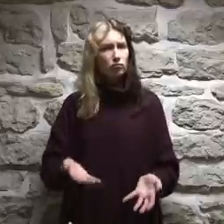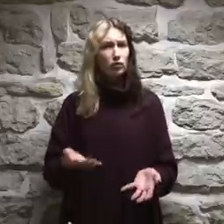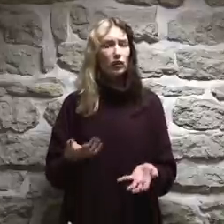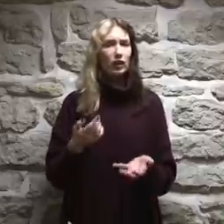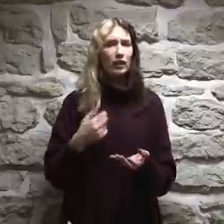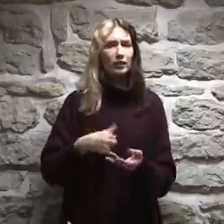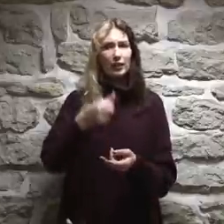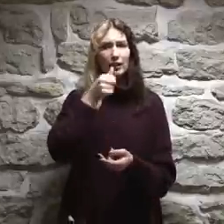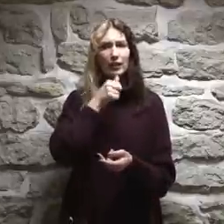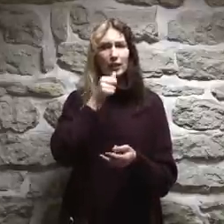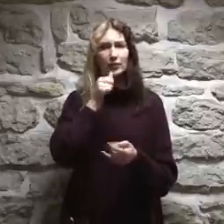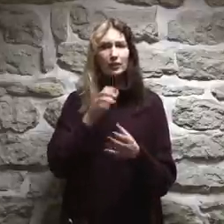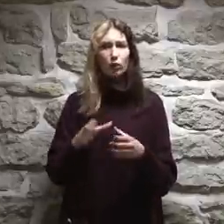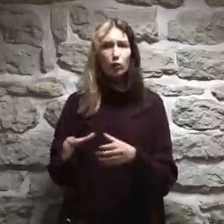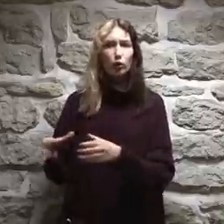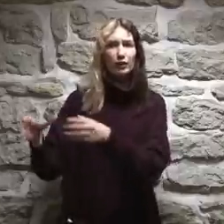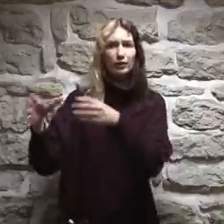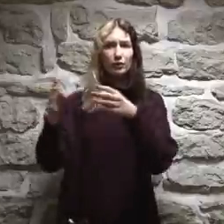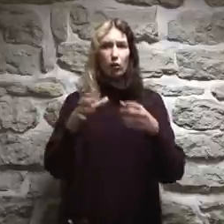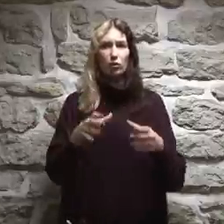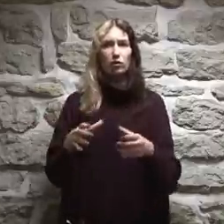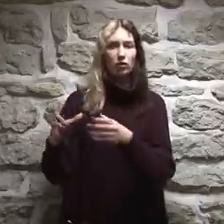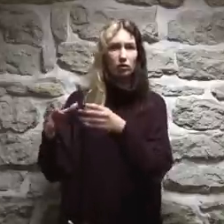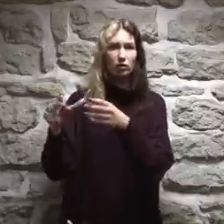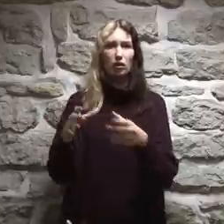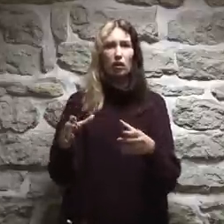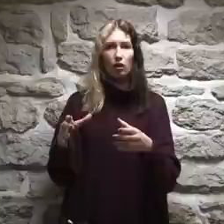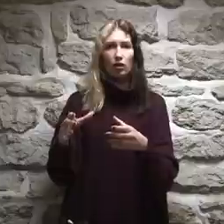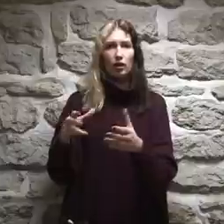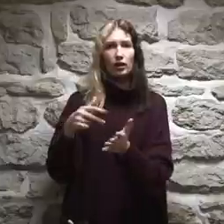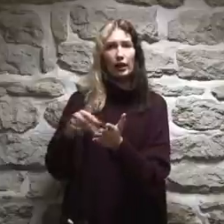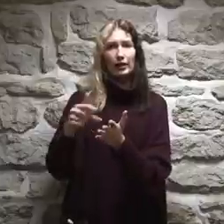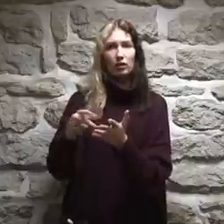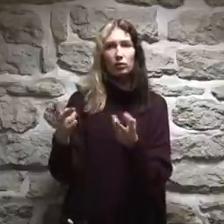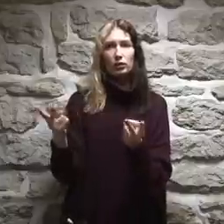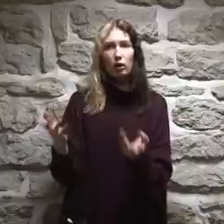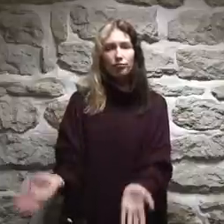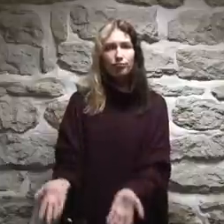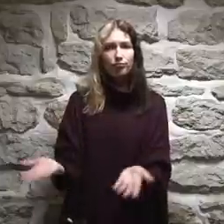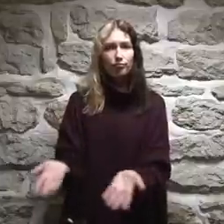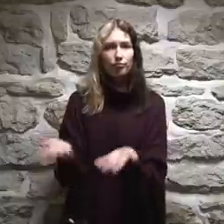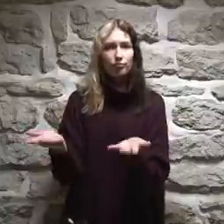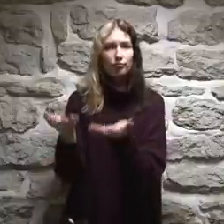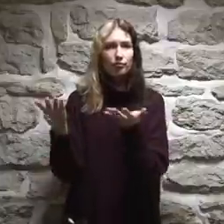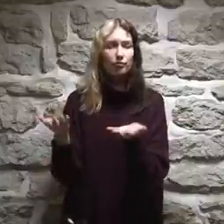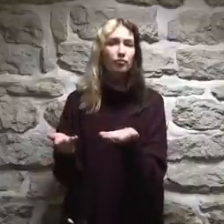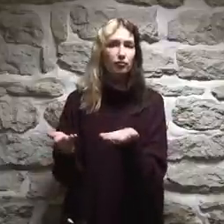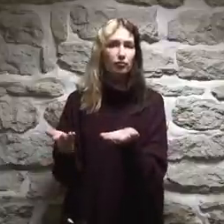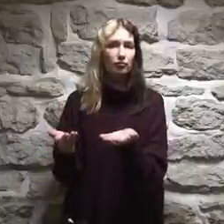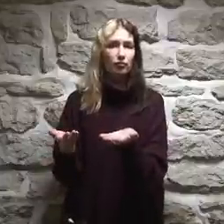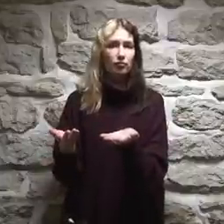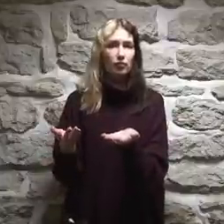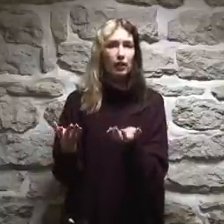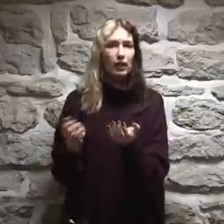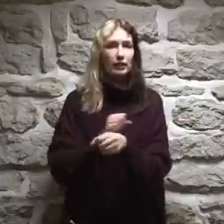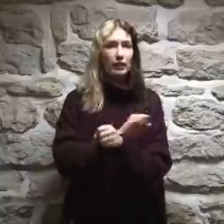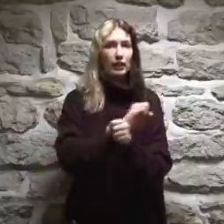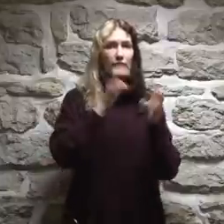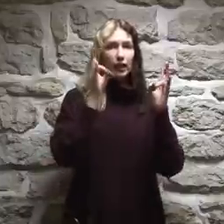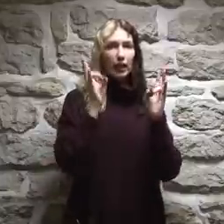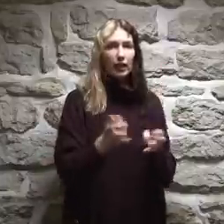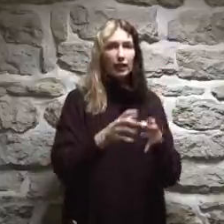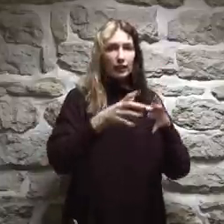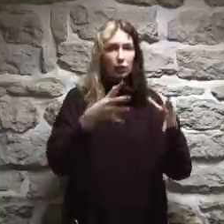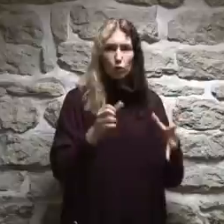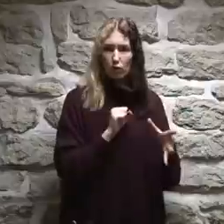ühiskonda destabiliseerivat käitumist õhutatakse tagant, arvestades seda, et suurtes kriisides me peame